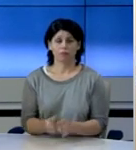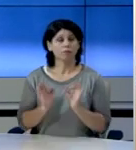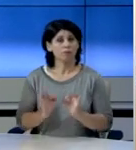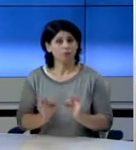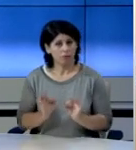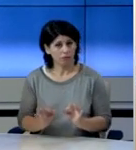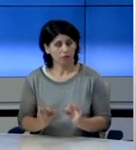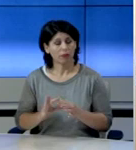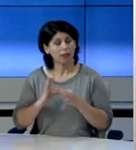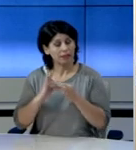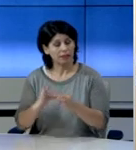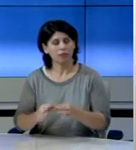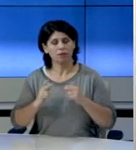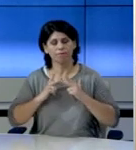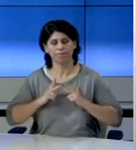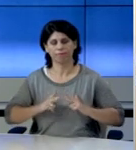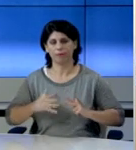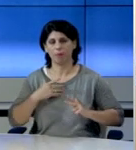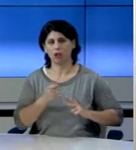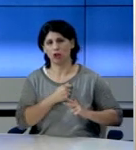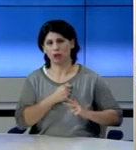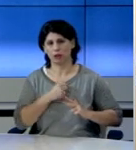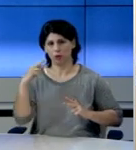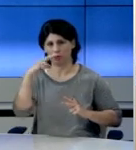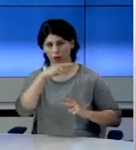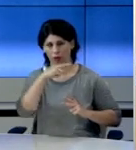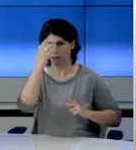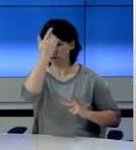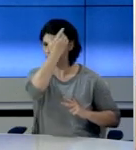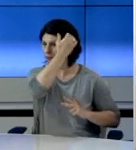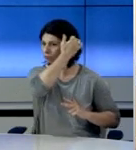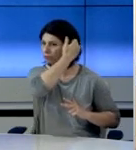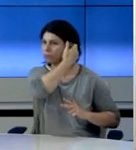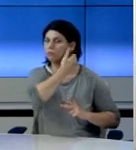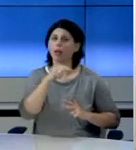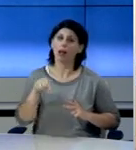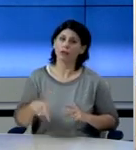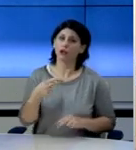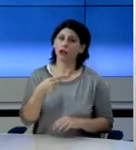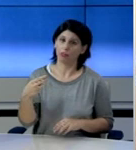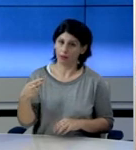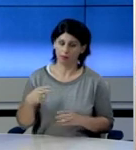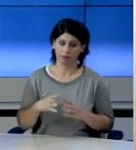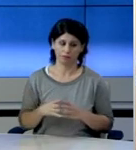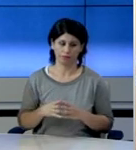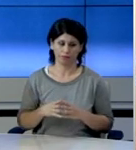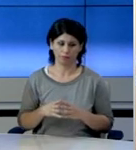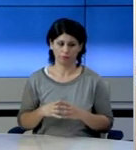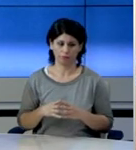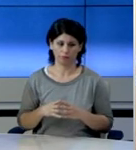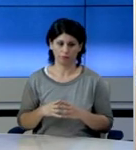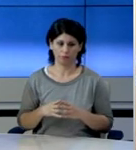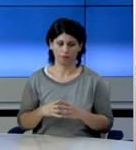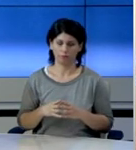συνεχίζει να απολαμβάνει τις εμπιστοσύνες του Πρωθυπουργού και αυτό είναι το θέμα, δεν είναι αν